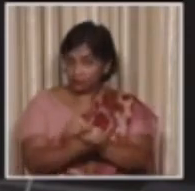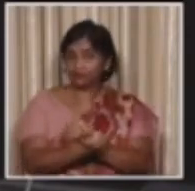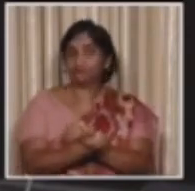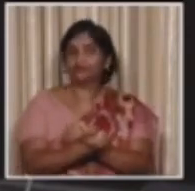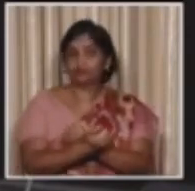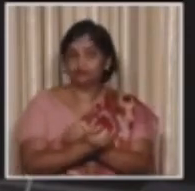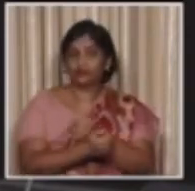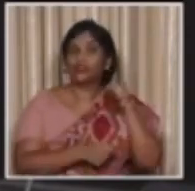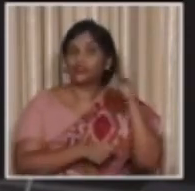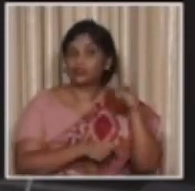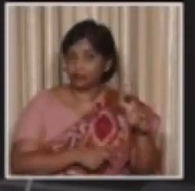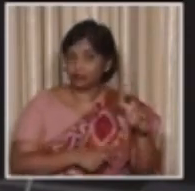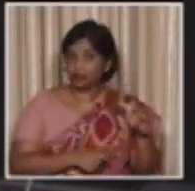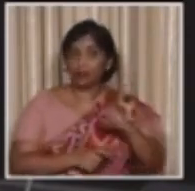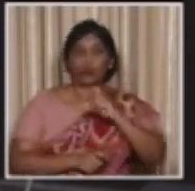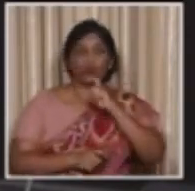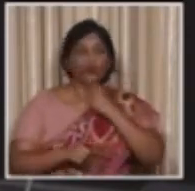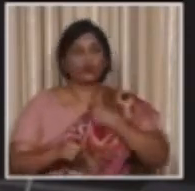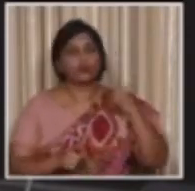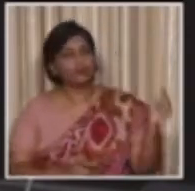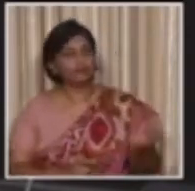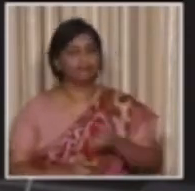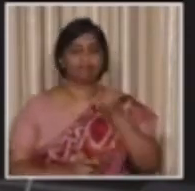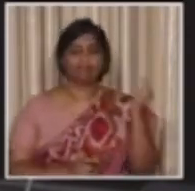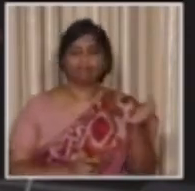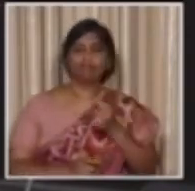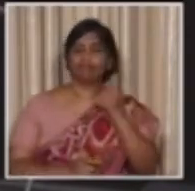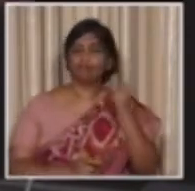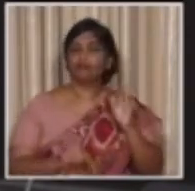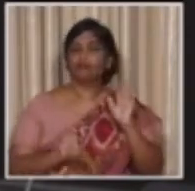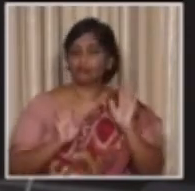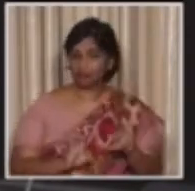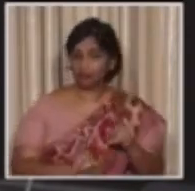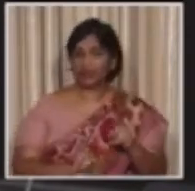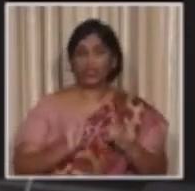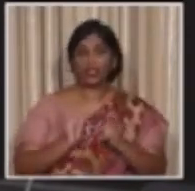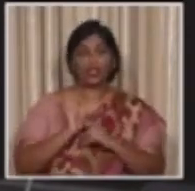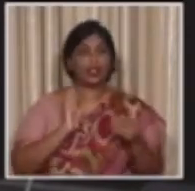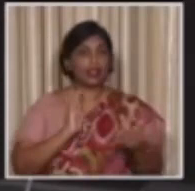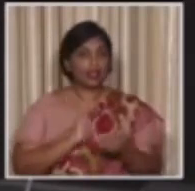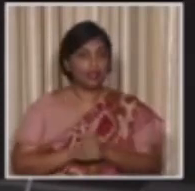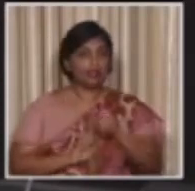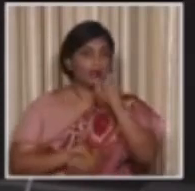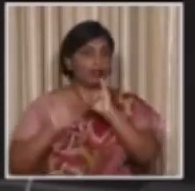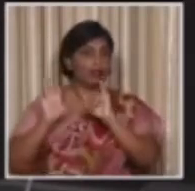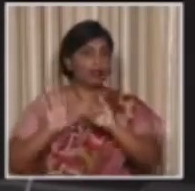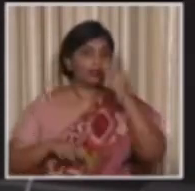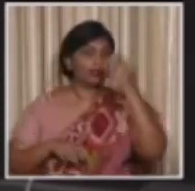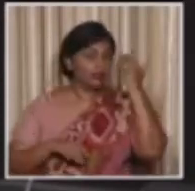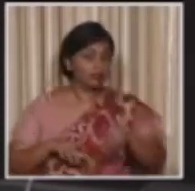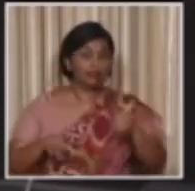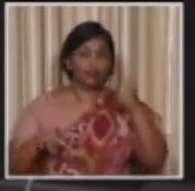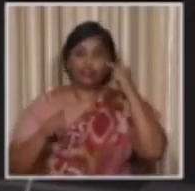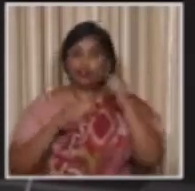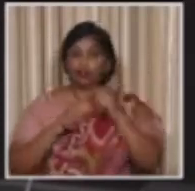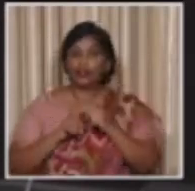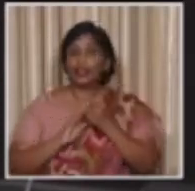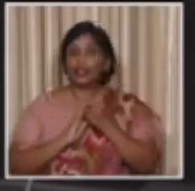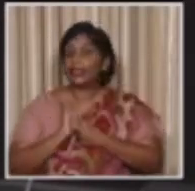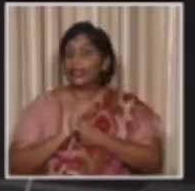තියෙනවා. ඒ අයට උසාවිය යන්න සිද්ධ වෙලා තියෙනවා. හැබැයි කම්කරුවෝ ඒ 6 දෙනෙක් මැරිච්ච එකට